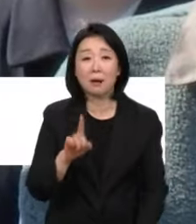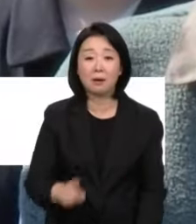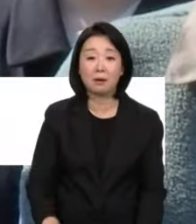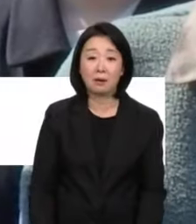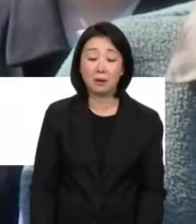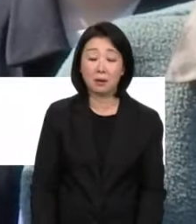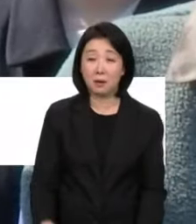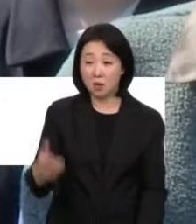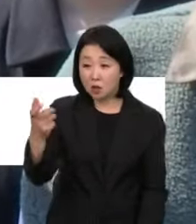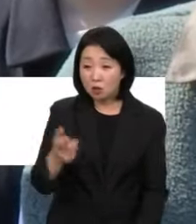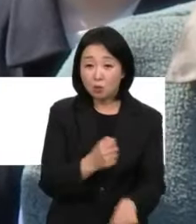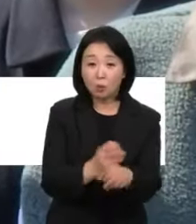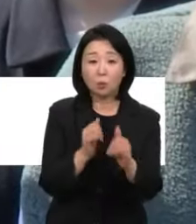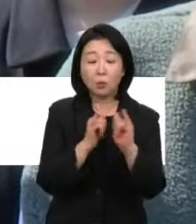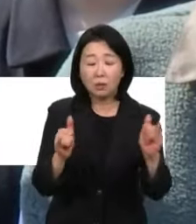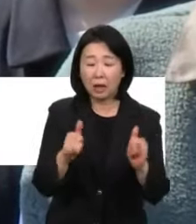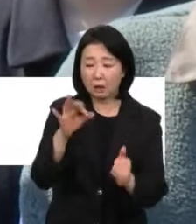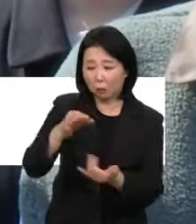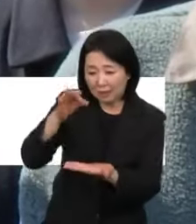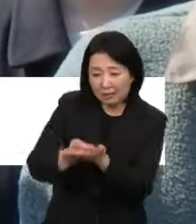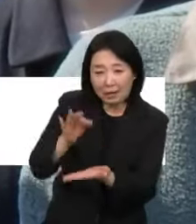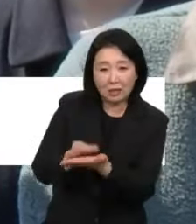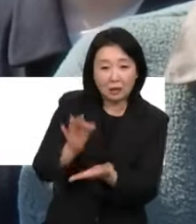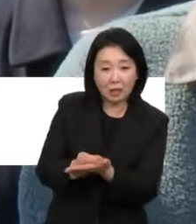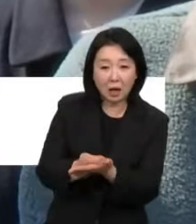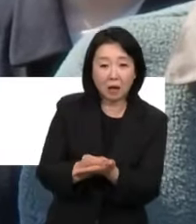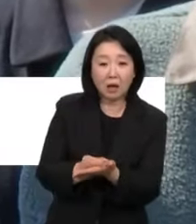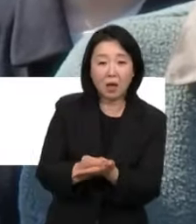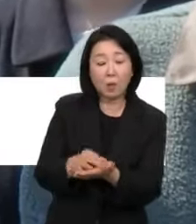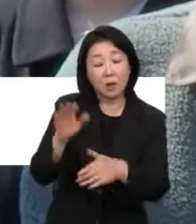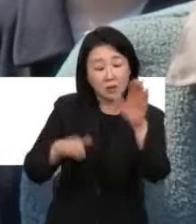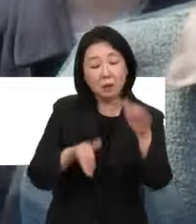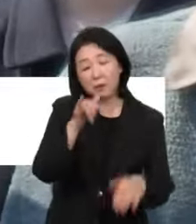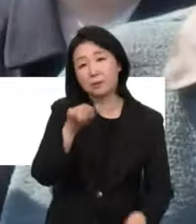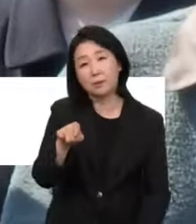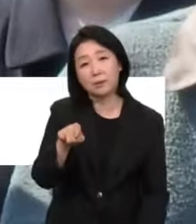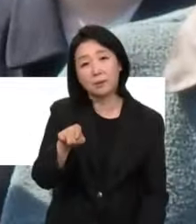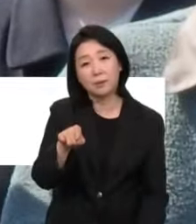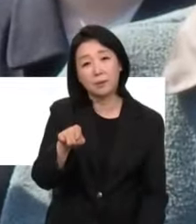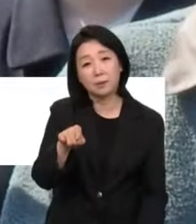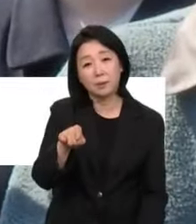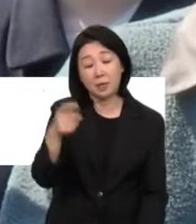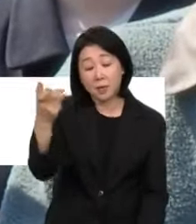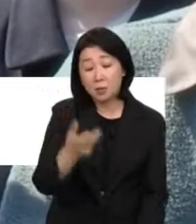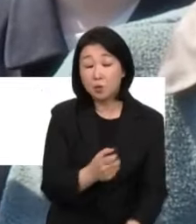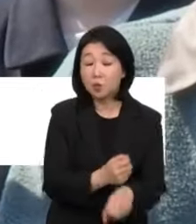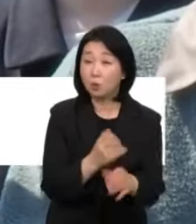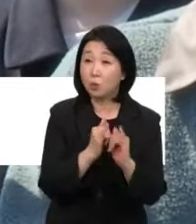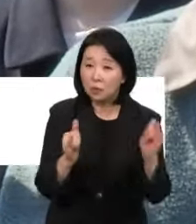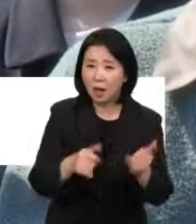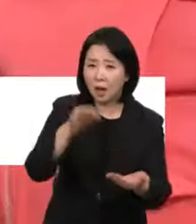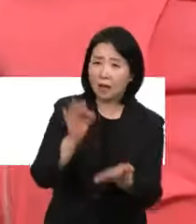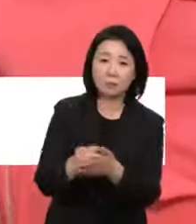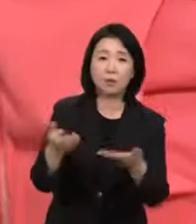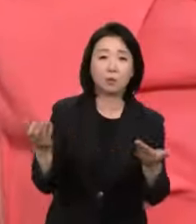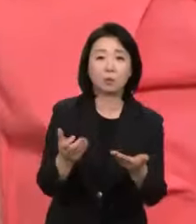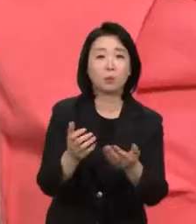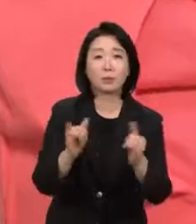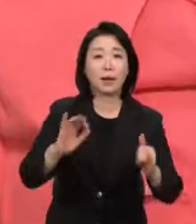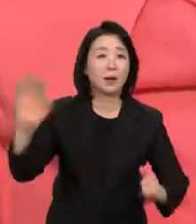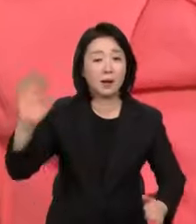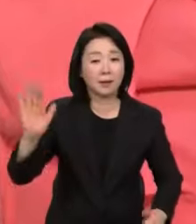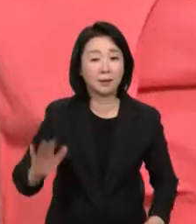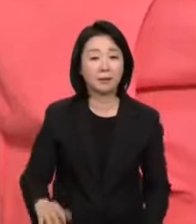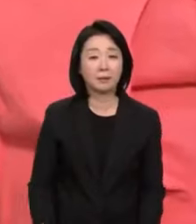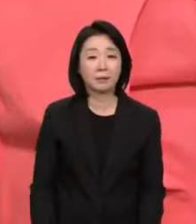이주노동자에게 저임금을 강요하고 차별을 조장하고 있는 것입니다. 이주노동자는 값싼 노동자가 아닙니다.